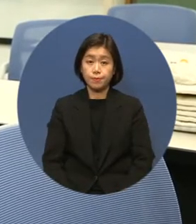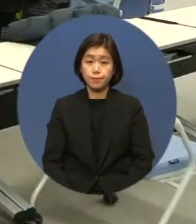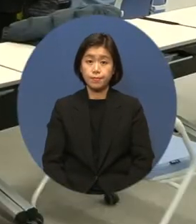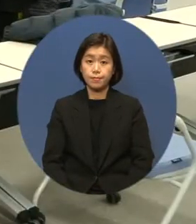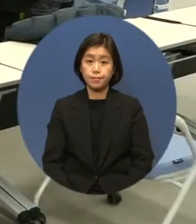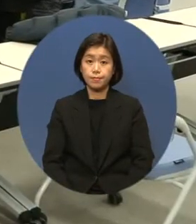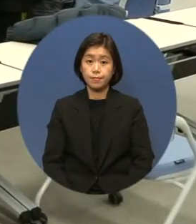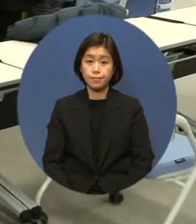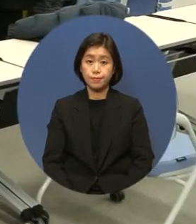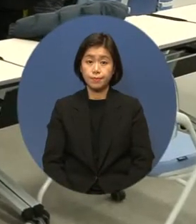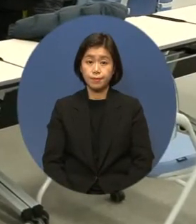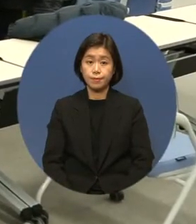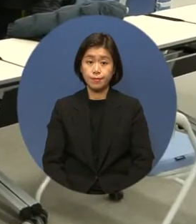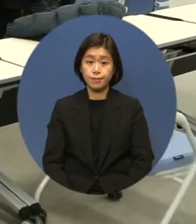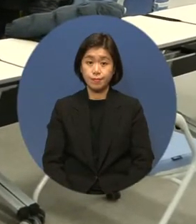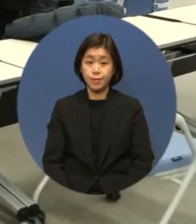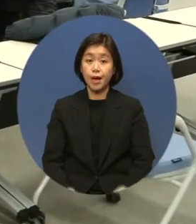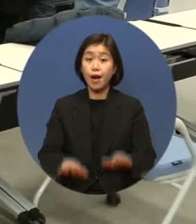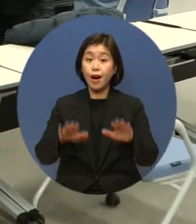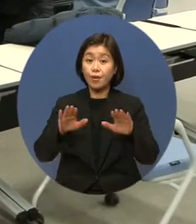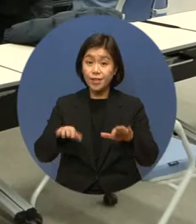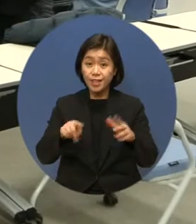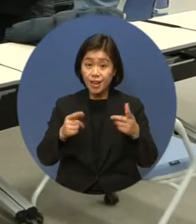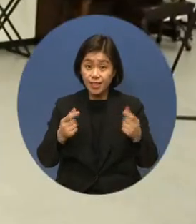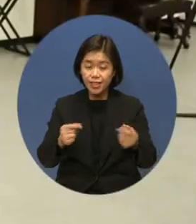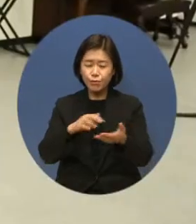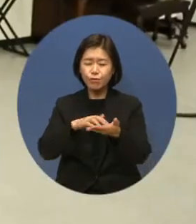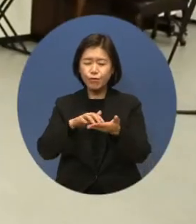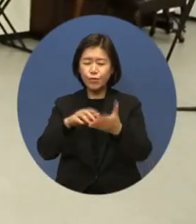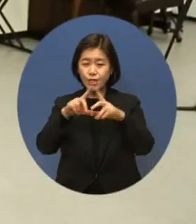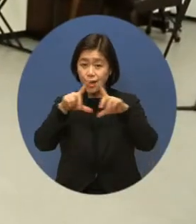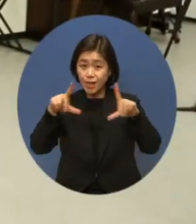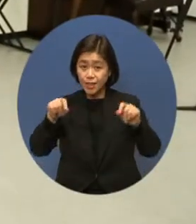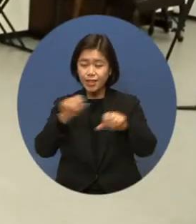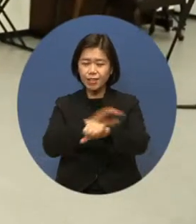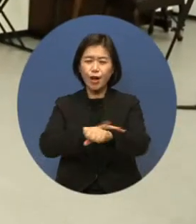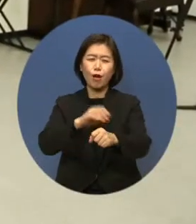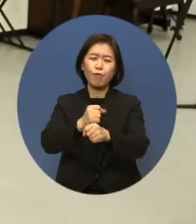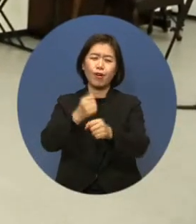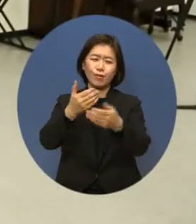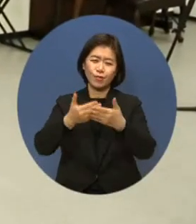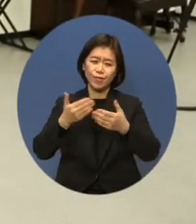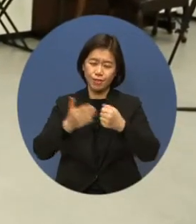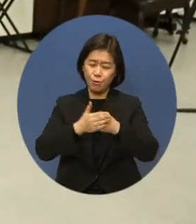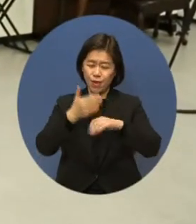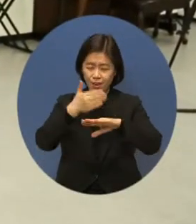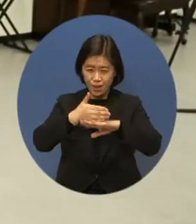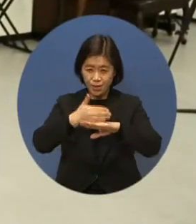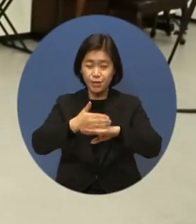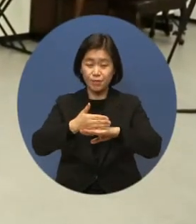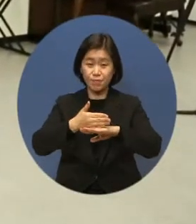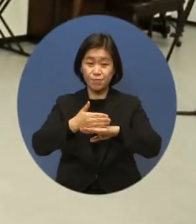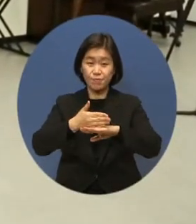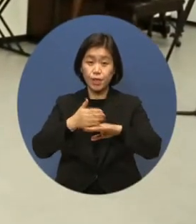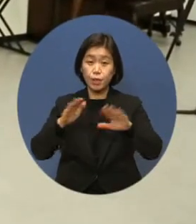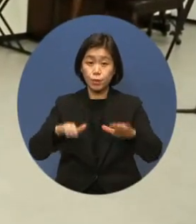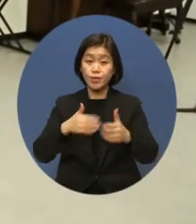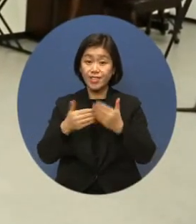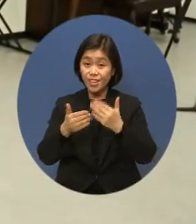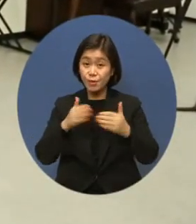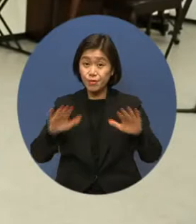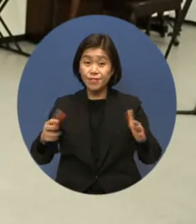좋겠어요. 네, 오늘 점자촉각 단어카드 이렇게 만들어주셔서 모두 감사드리고요. 이번 만들기 체험은